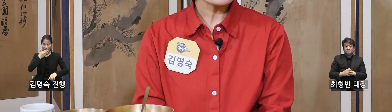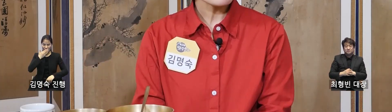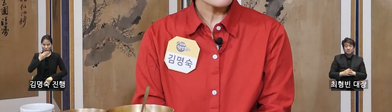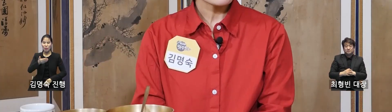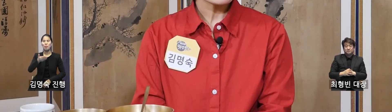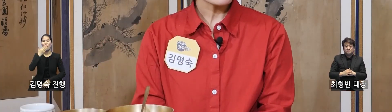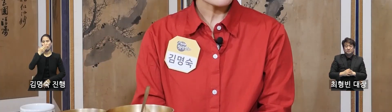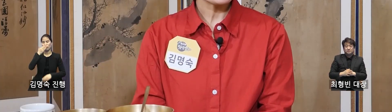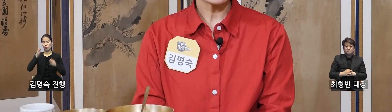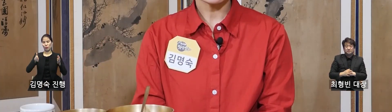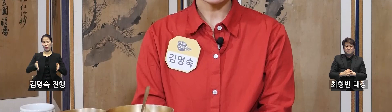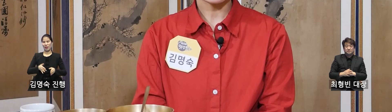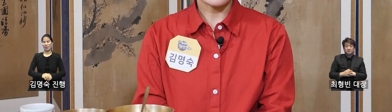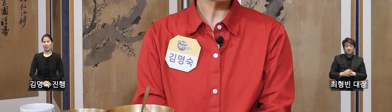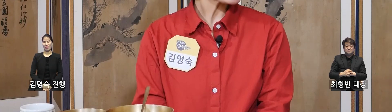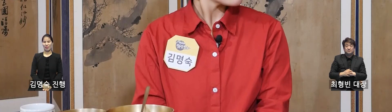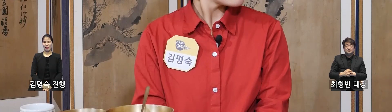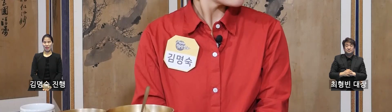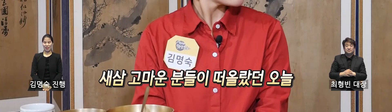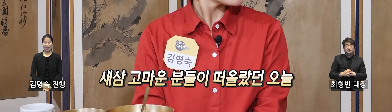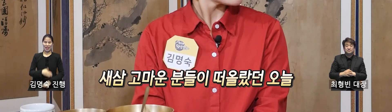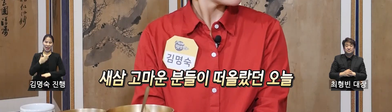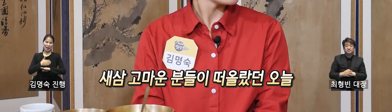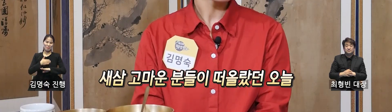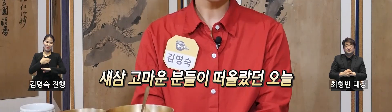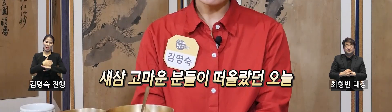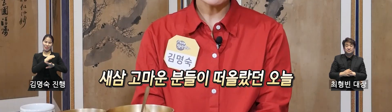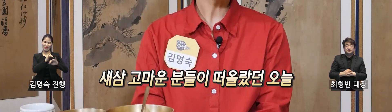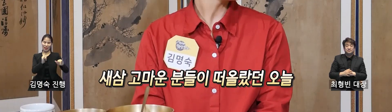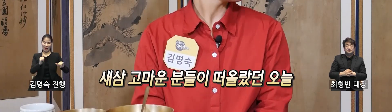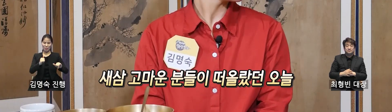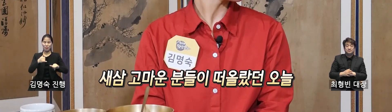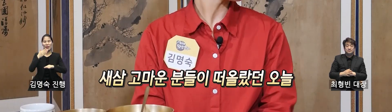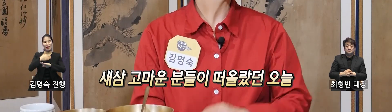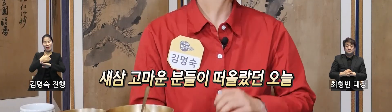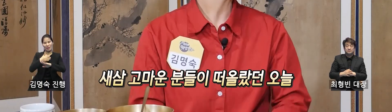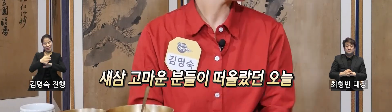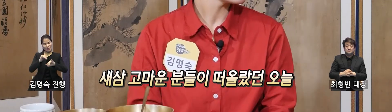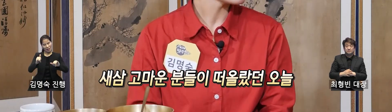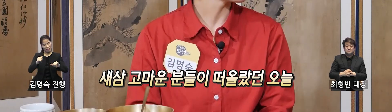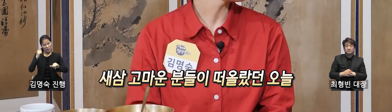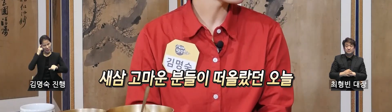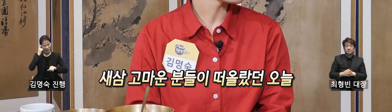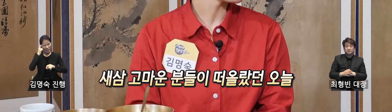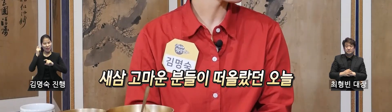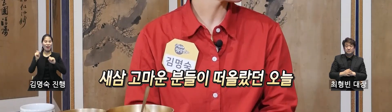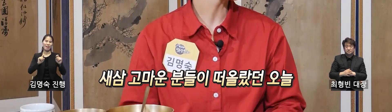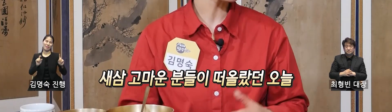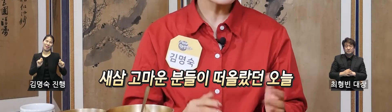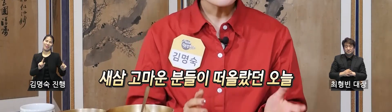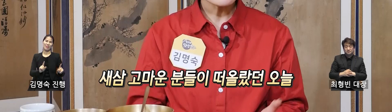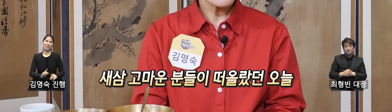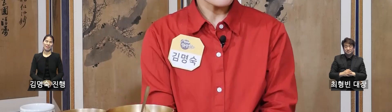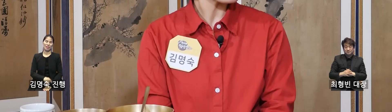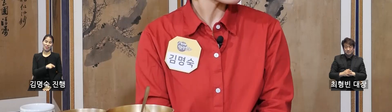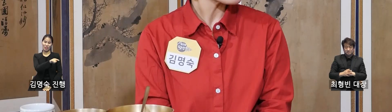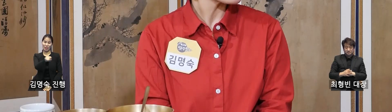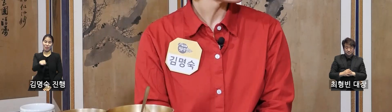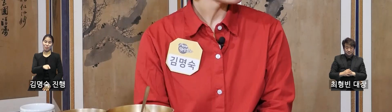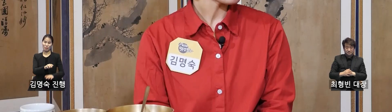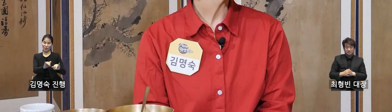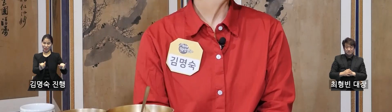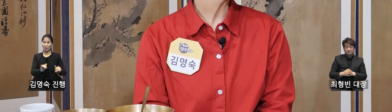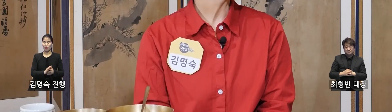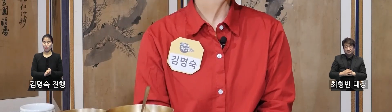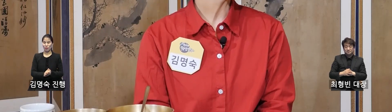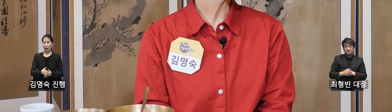요 참 있게 감사한 분들 고마운 분들이 이렇게 생각이 나네요 예 그 분들에게도